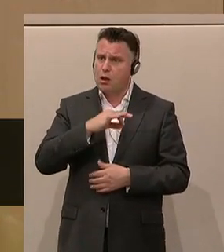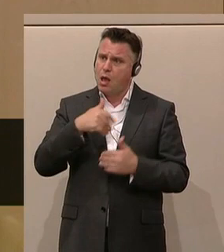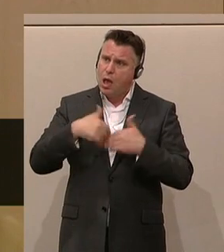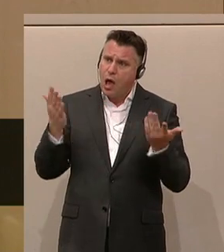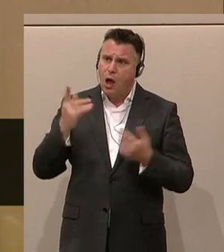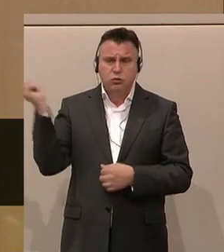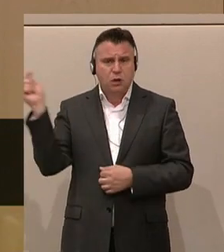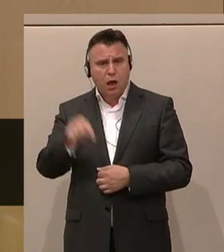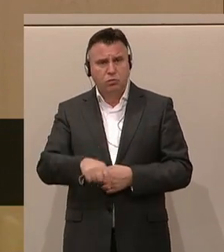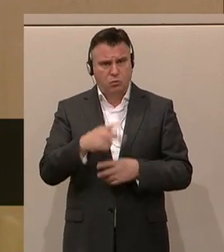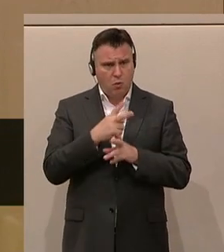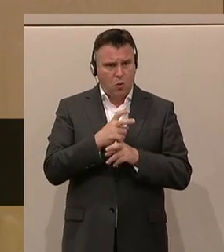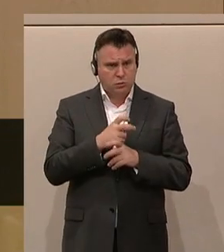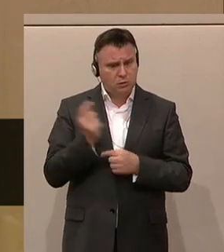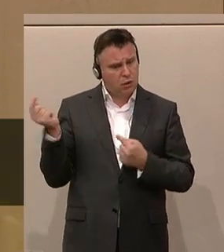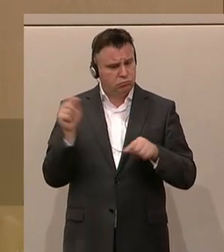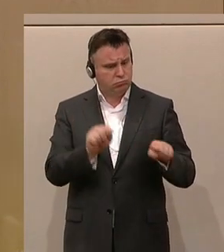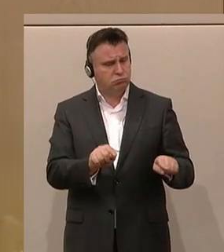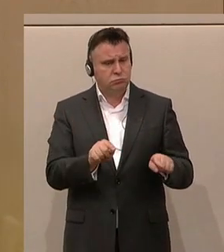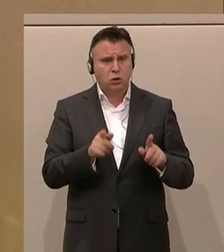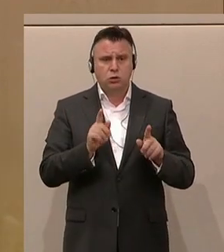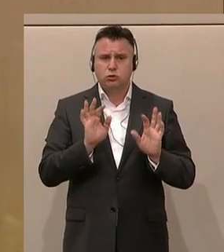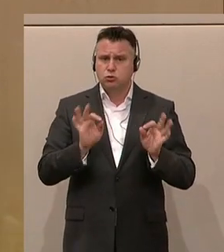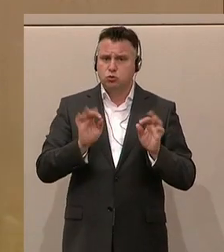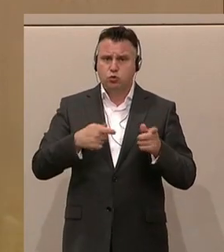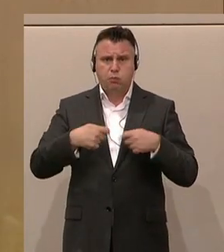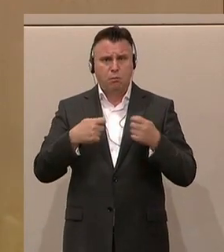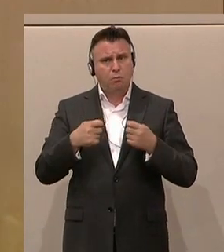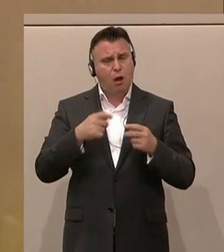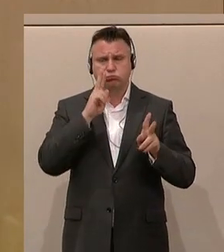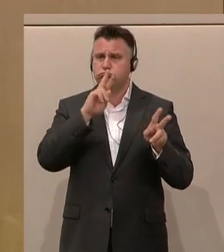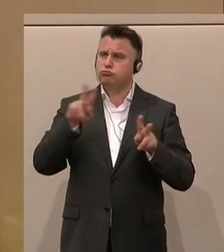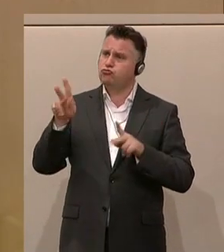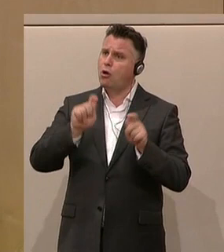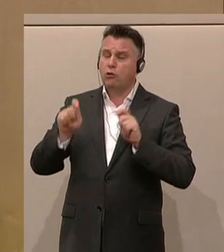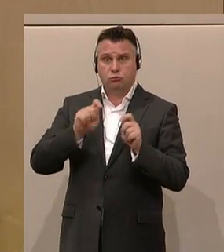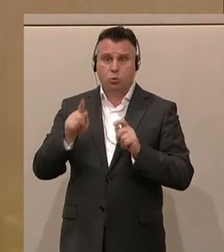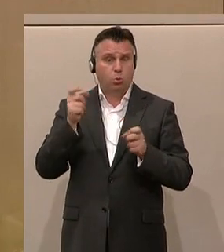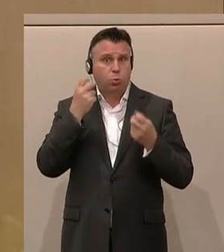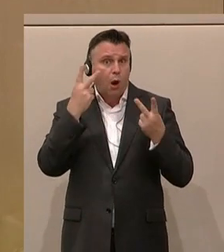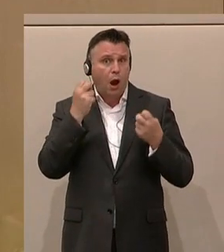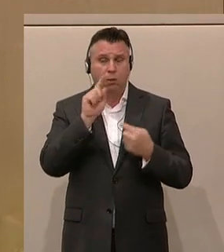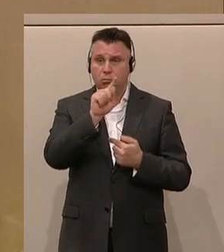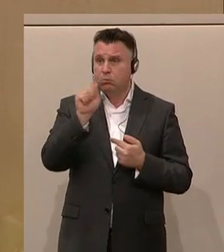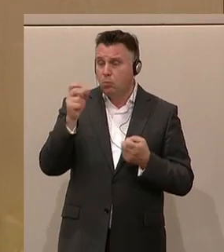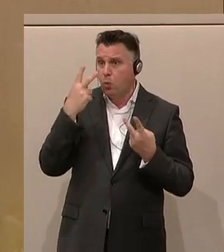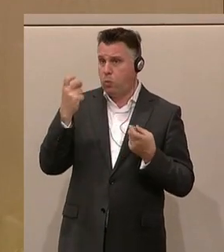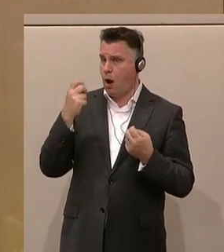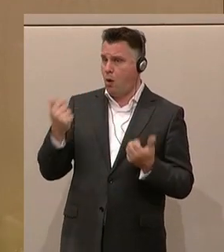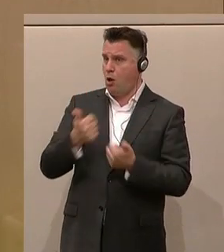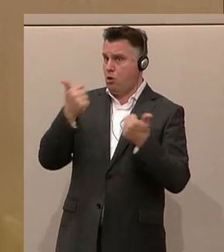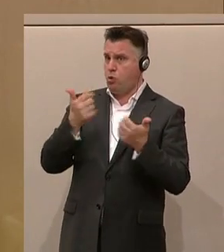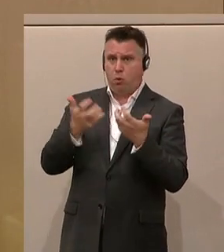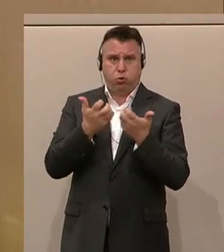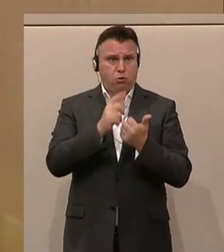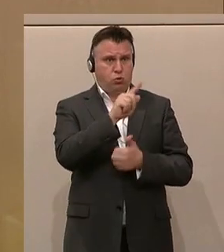in Österreich zu Gast haben, die dann in den Supermärkten schauen und einkaufen und sagen, wow, ihr habt wirklich lässige Produkte. Und mir ist